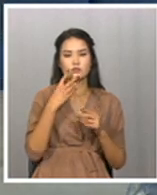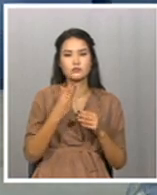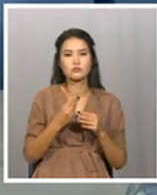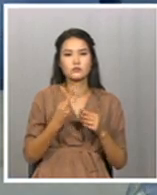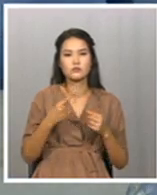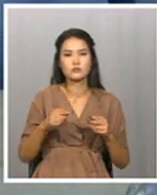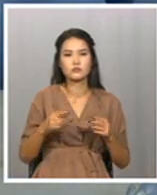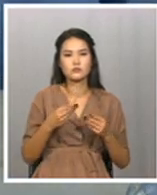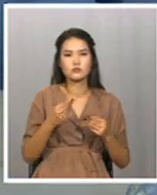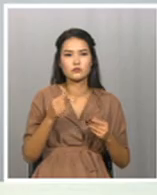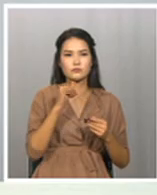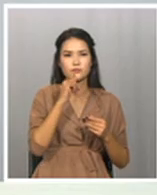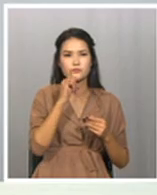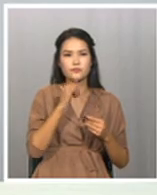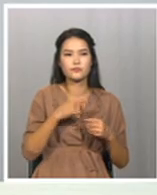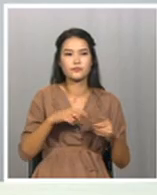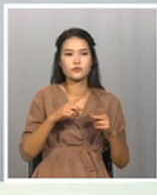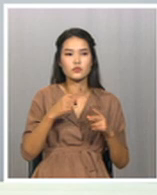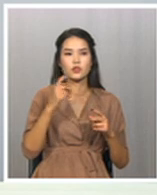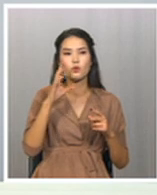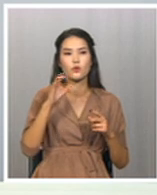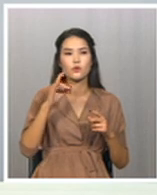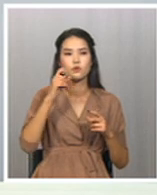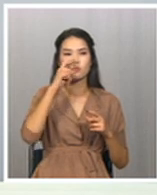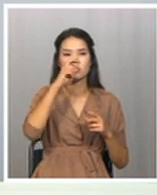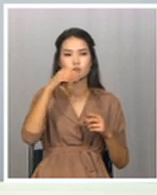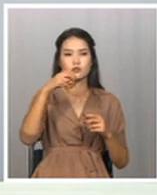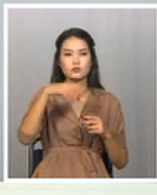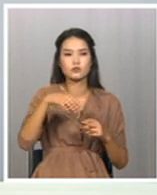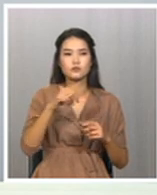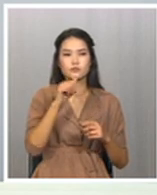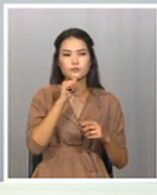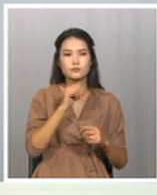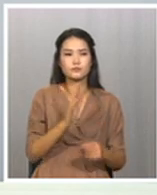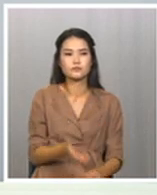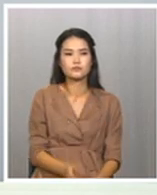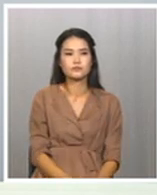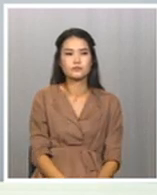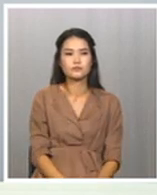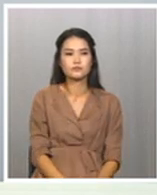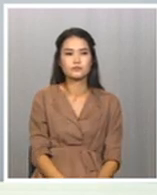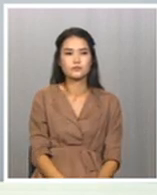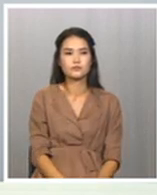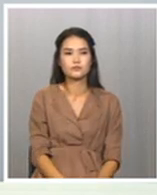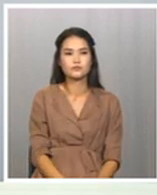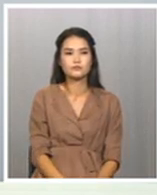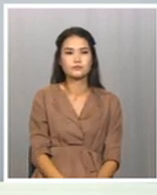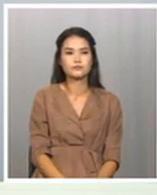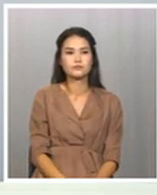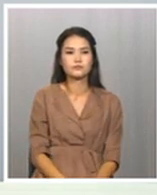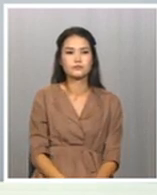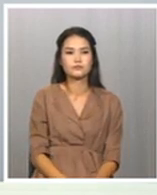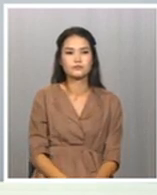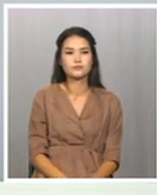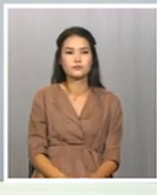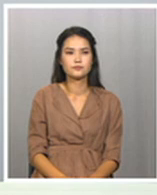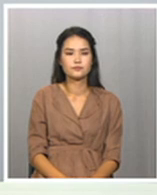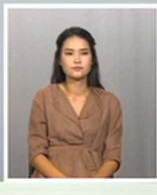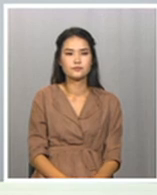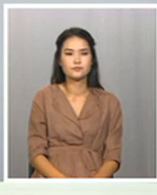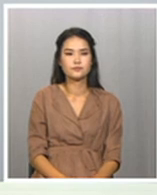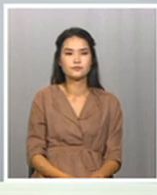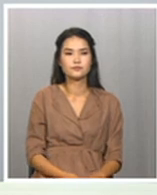негіз, оның үстіне күкірт қышқылының аздаған ерітіндісін құямыз. Енді